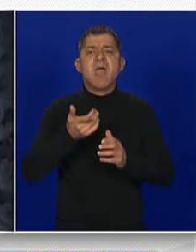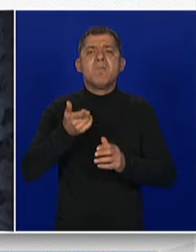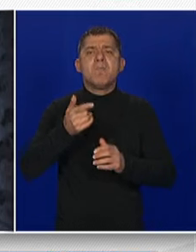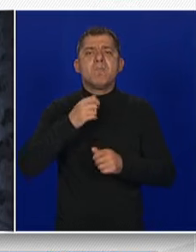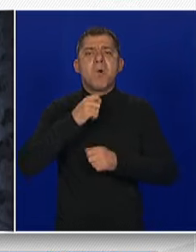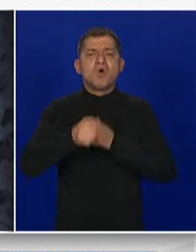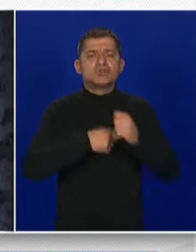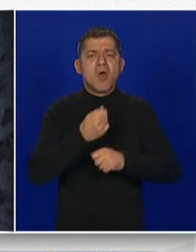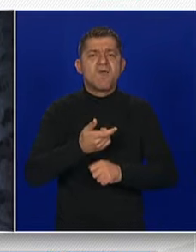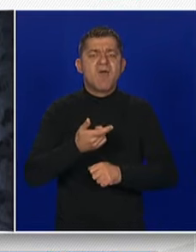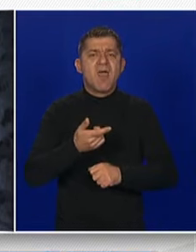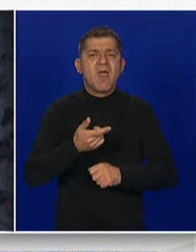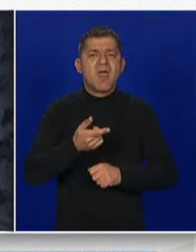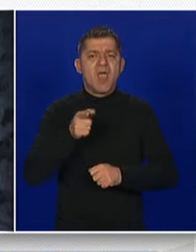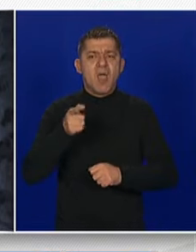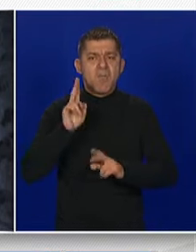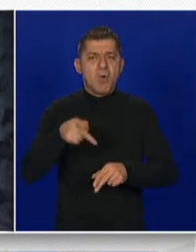u borbi protiv COVID-a?